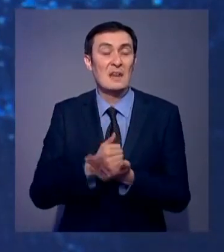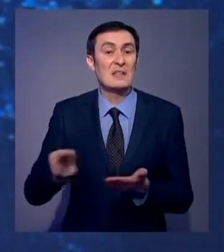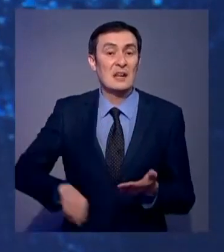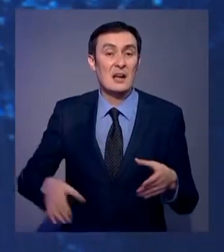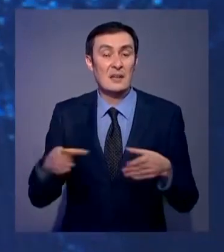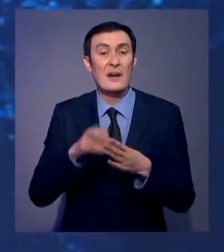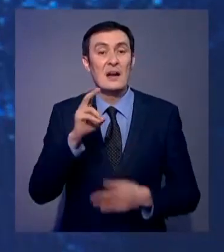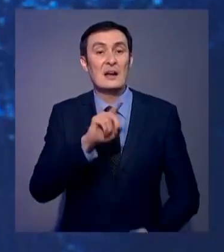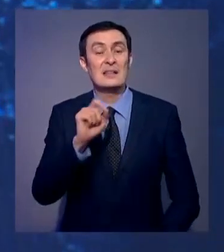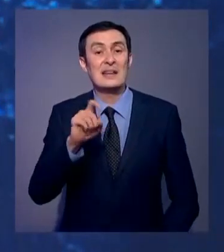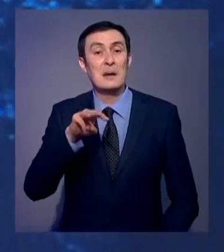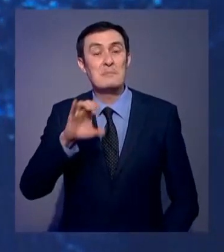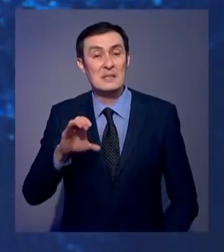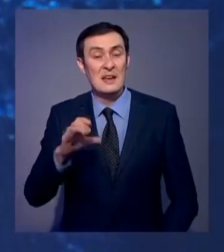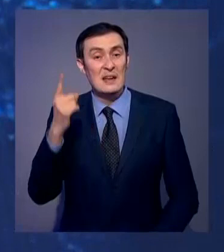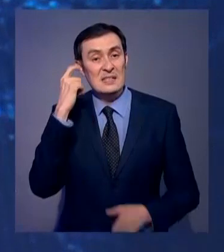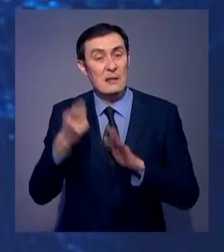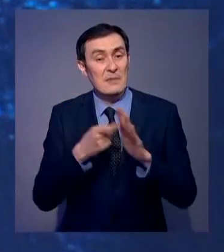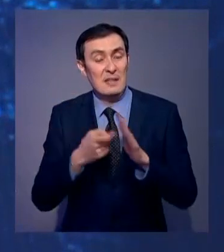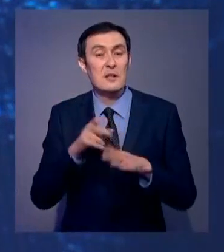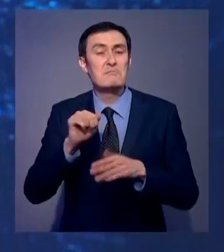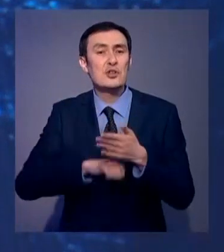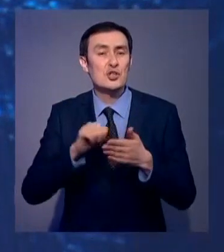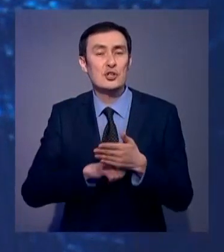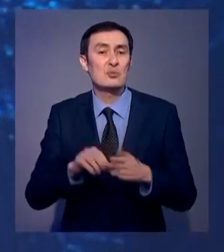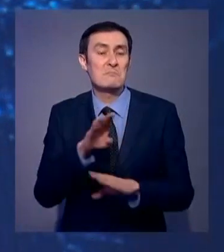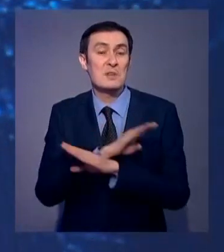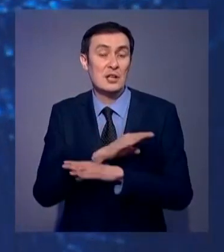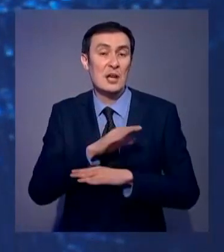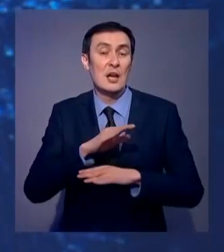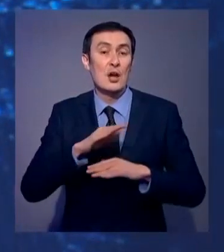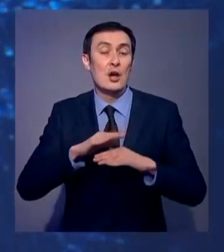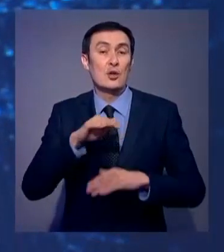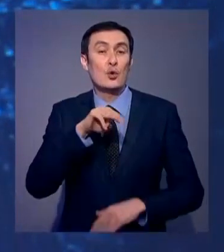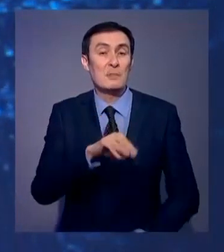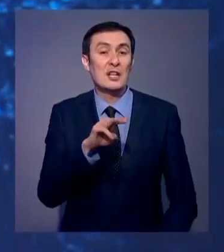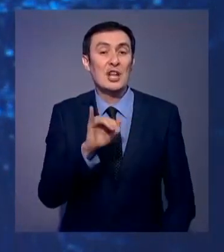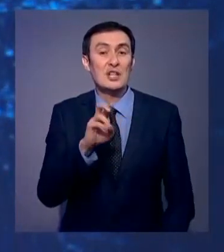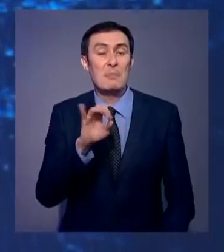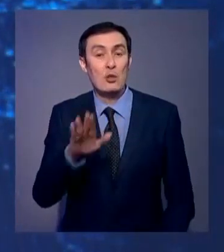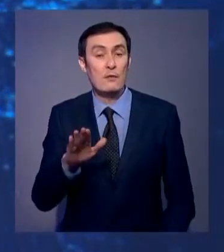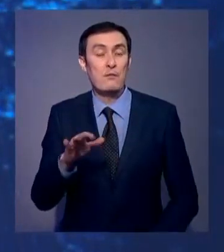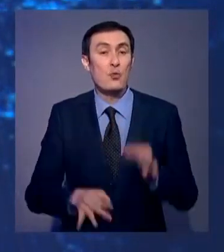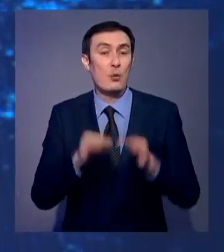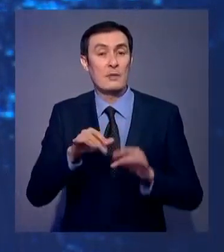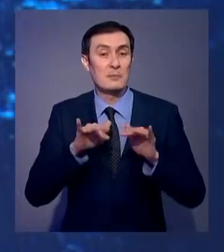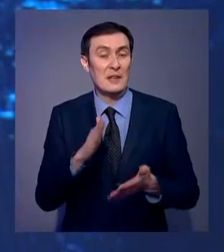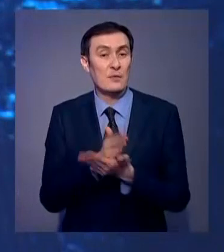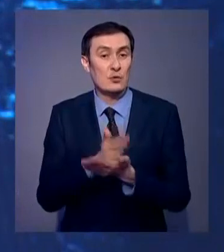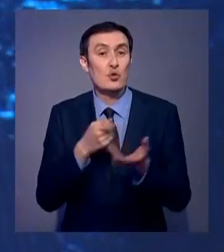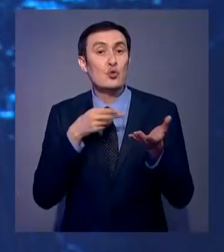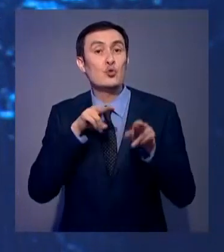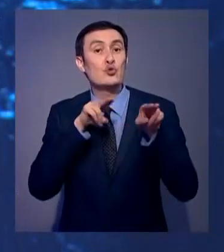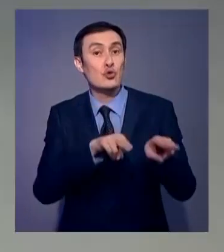казахмыс следователи выясняют причину смерти про союзника того сбоя то жданова в уголовном деле фигурирует